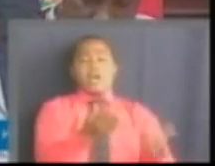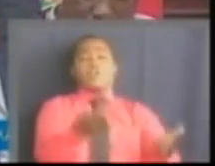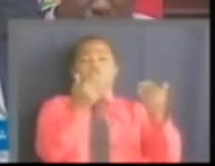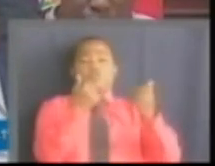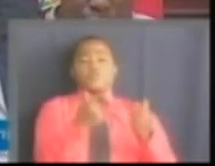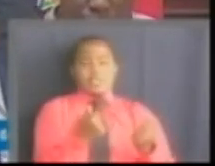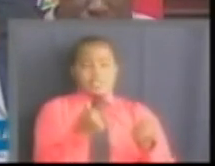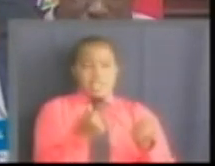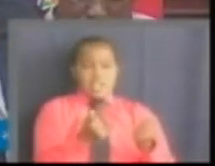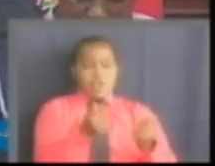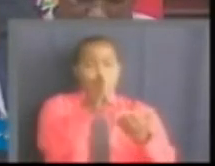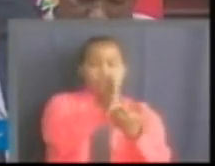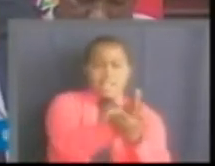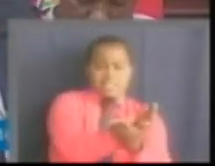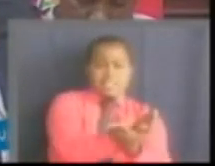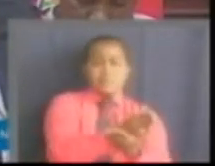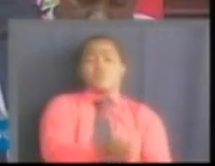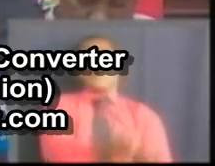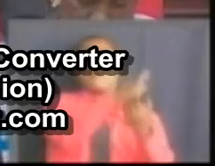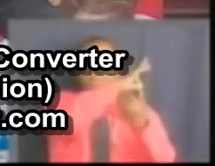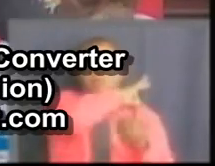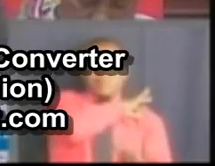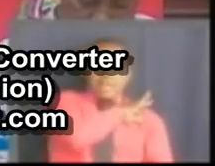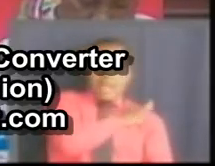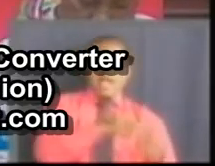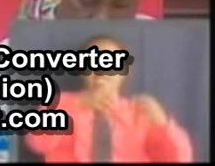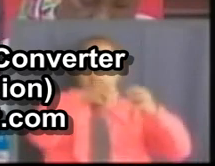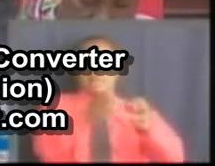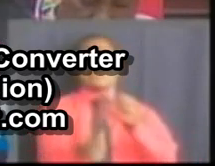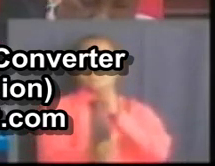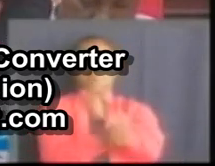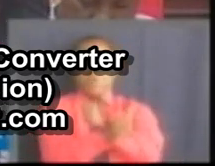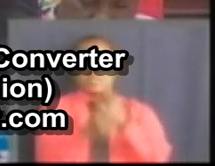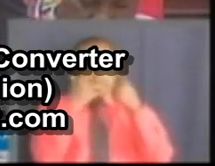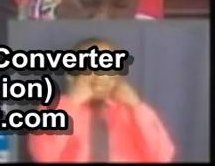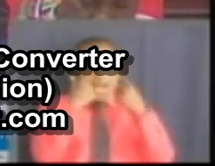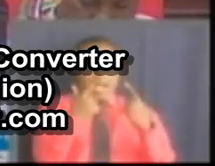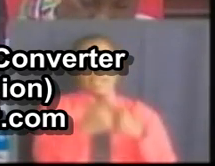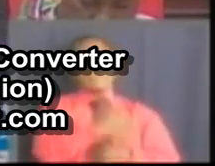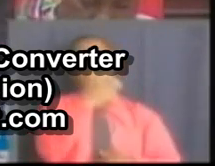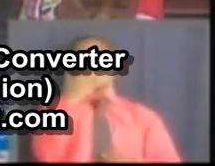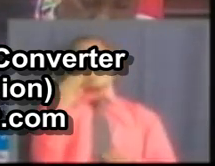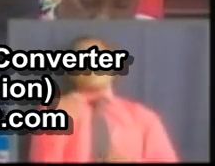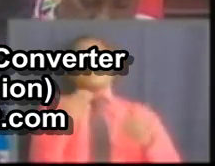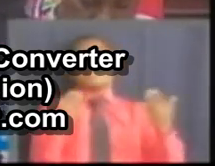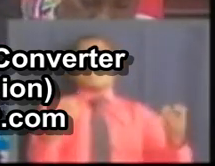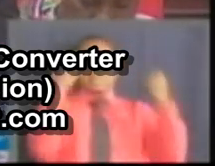kukasimu mamlaka ya kwa kamati ya uongozi iangalie vinginevyo. Mheshimiwa mwenyekiti,